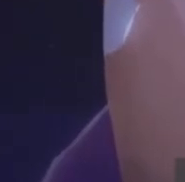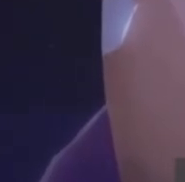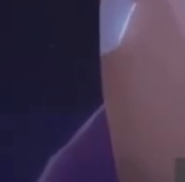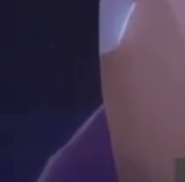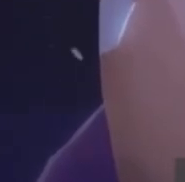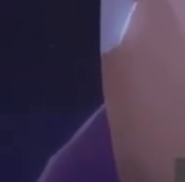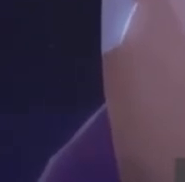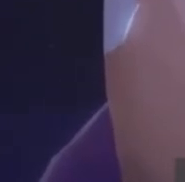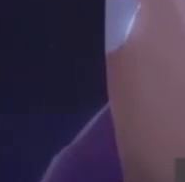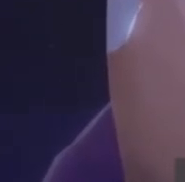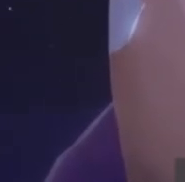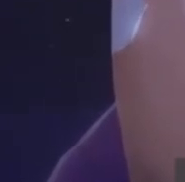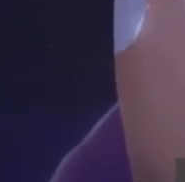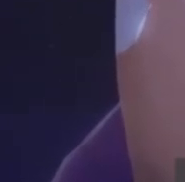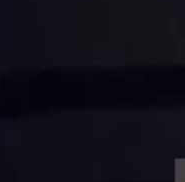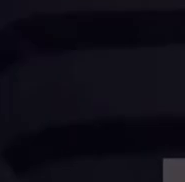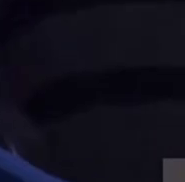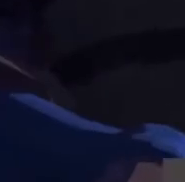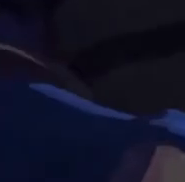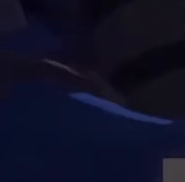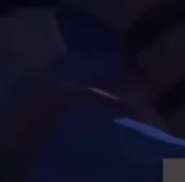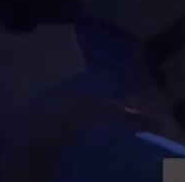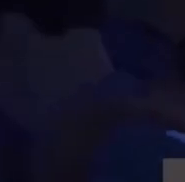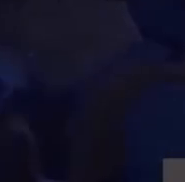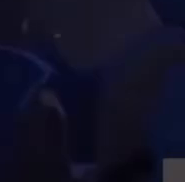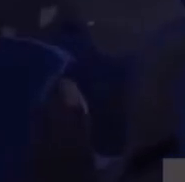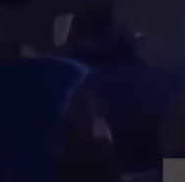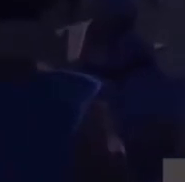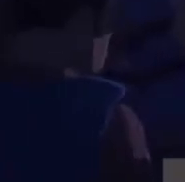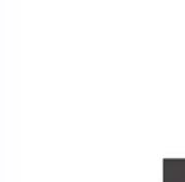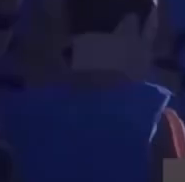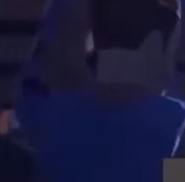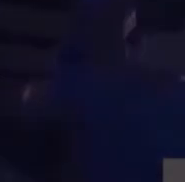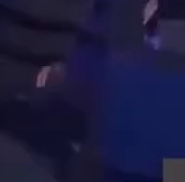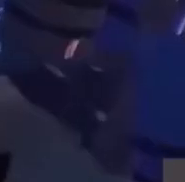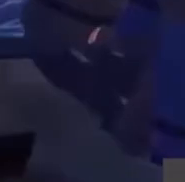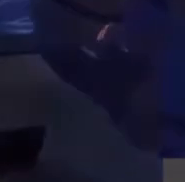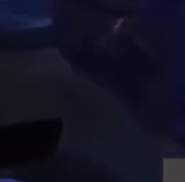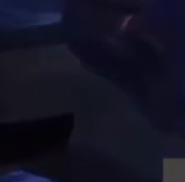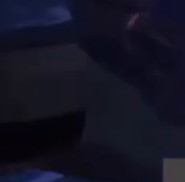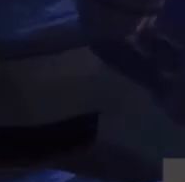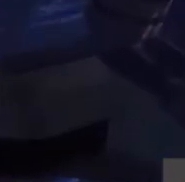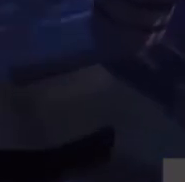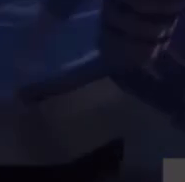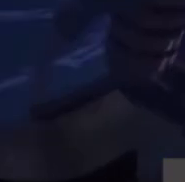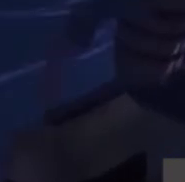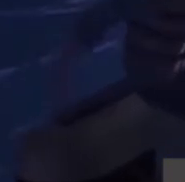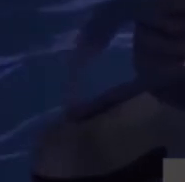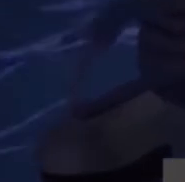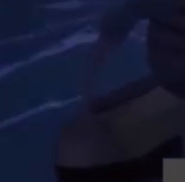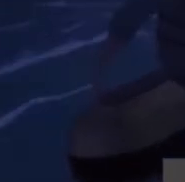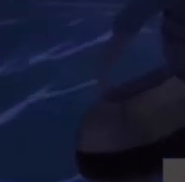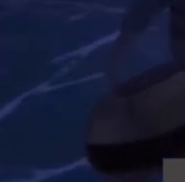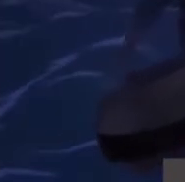وصلنا قالوا بدنا نروح على البلد يعني كثير بالهم عم بيغرقوا كله صاروا يعيطوا صاروا هذا